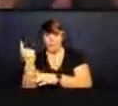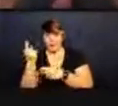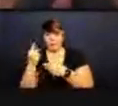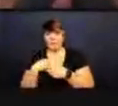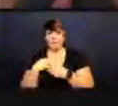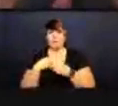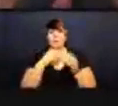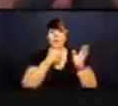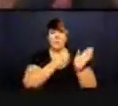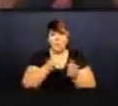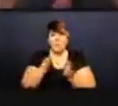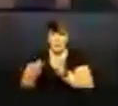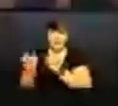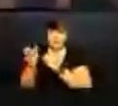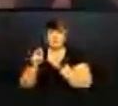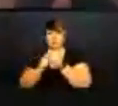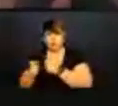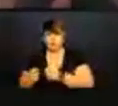na